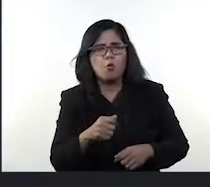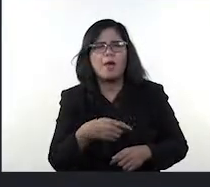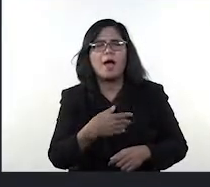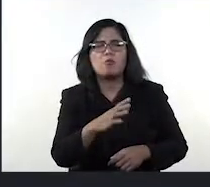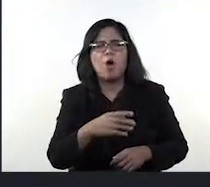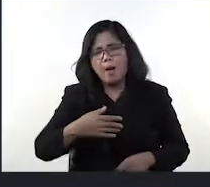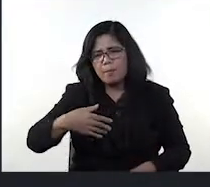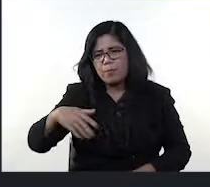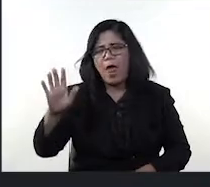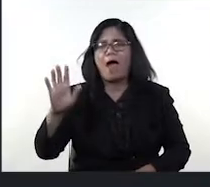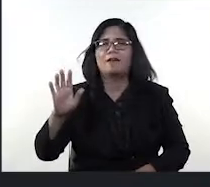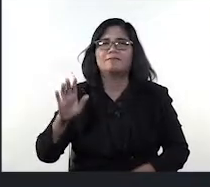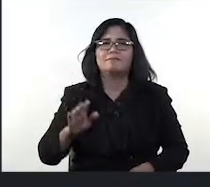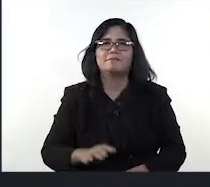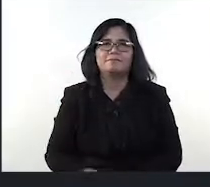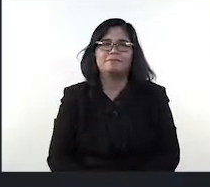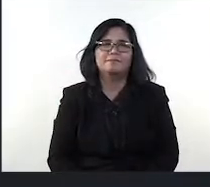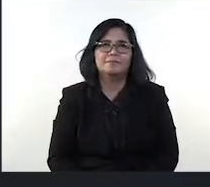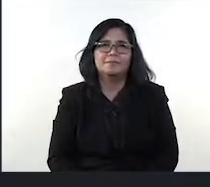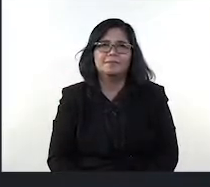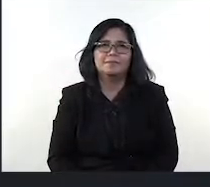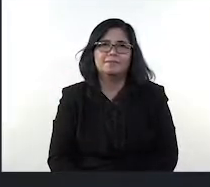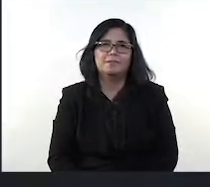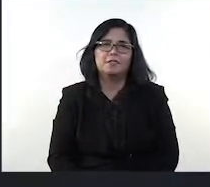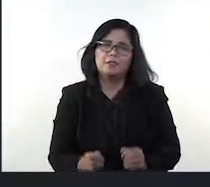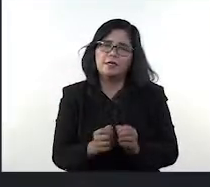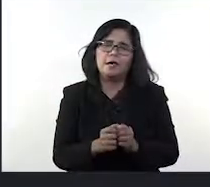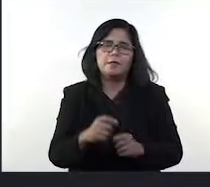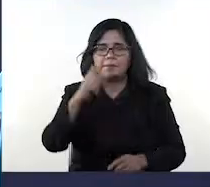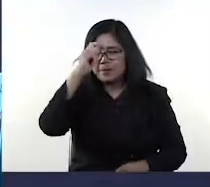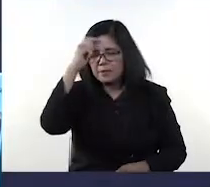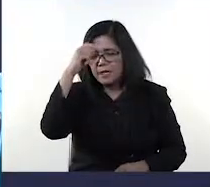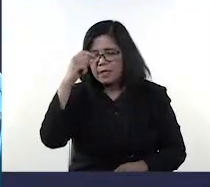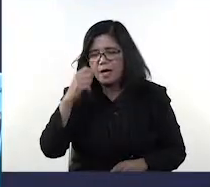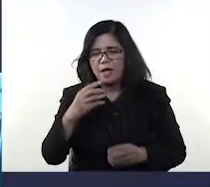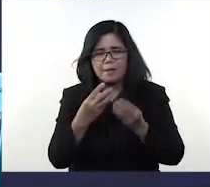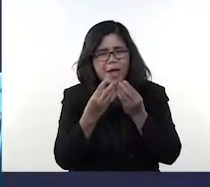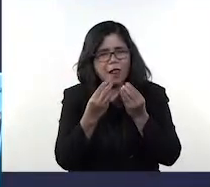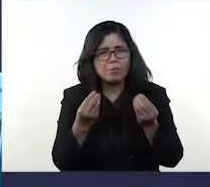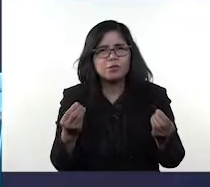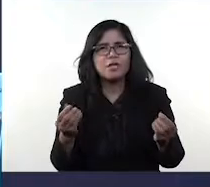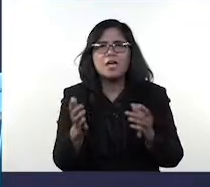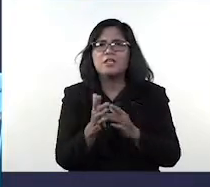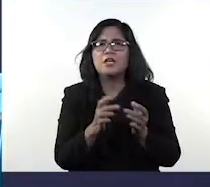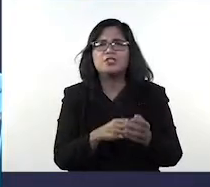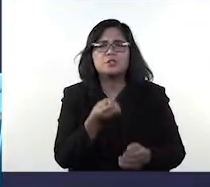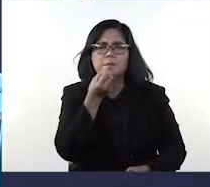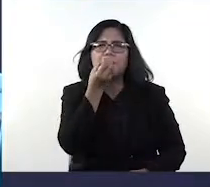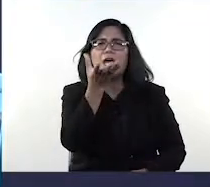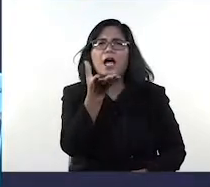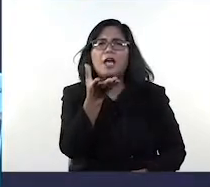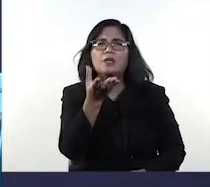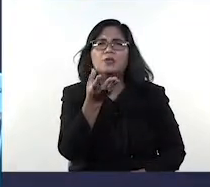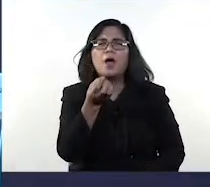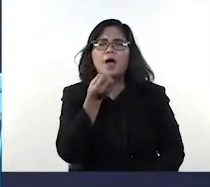Hai tapi tetap berita teguran ide sampaikan dengan manis dengan lemah lembut dengan bijaksana Hai diberitakan